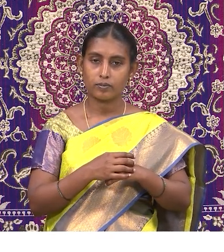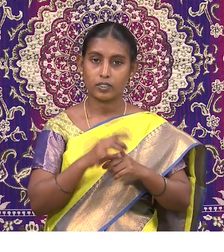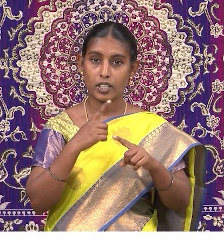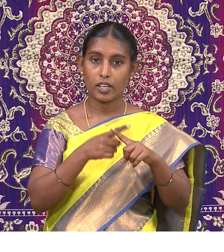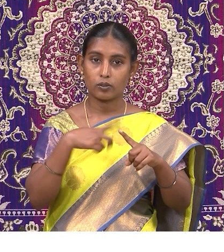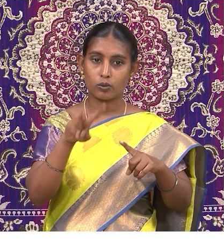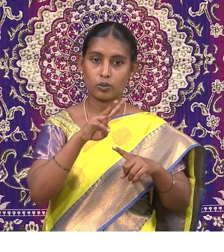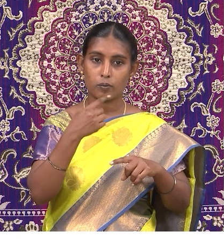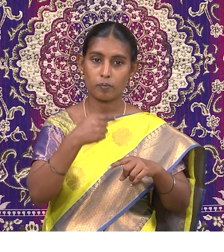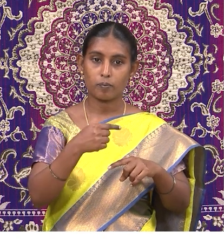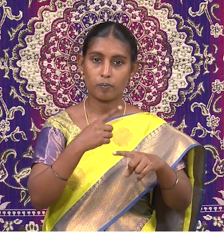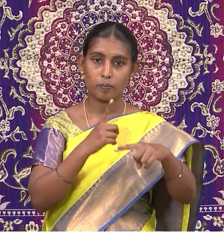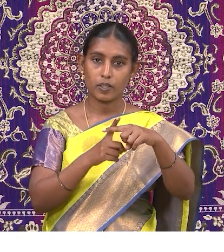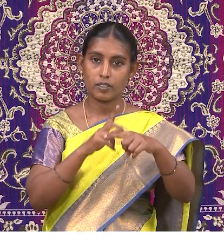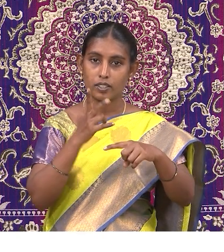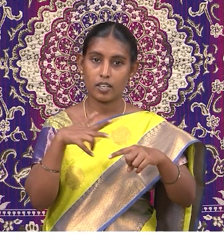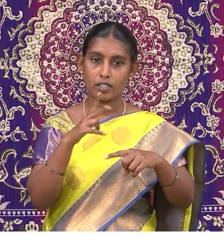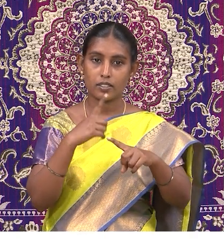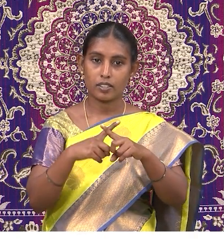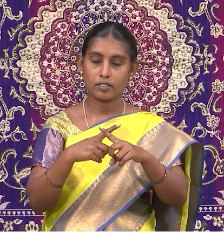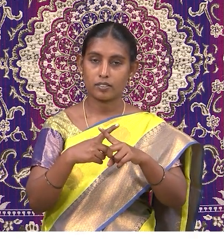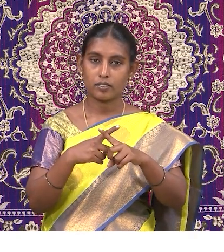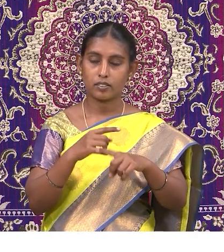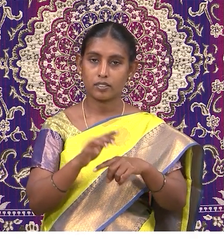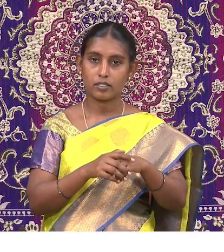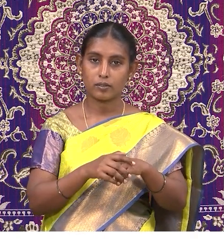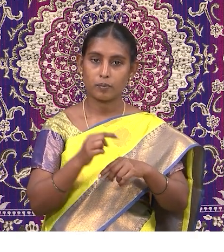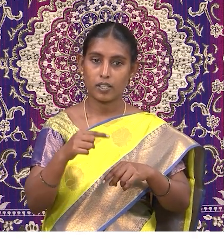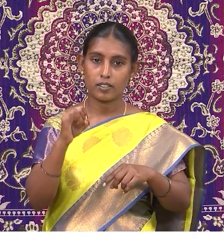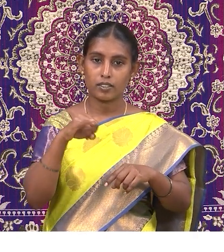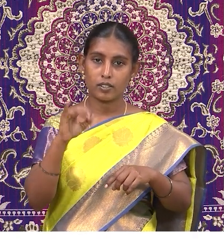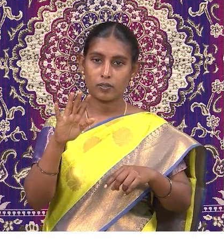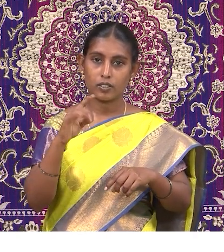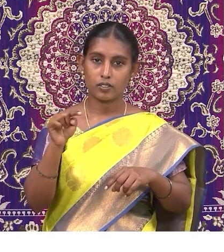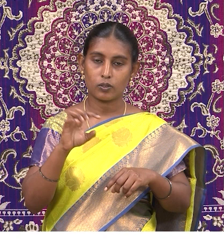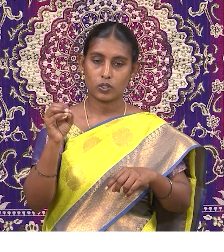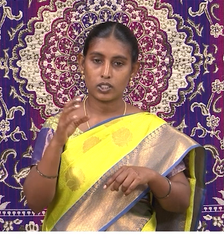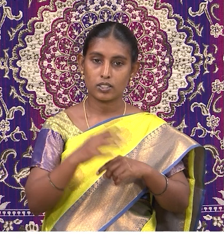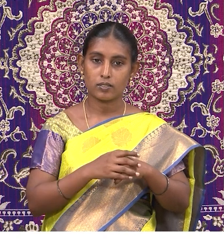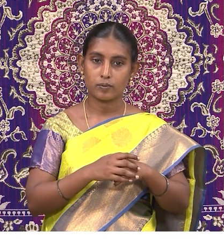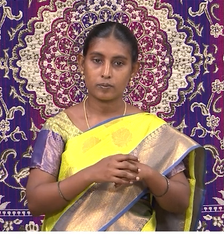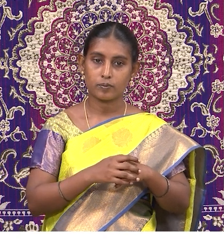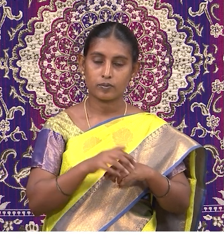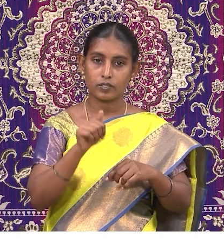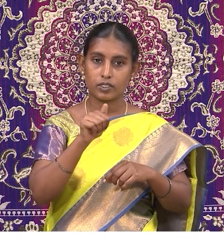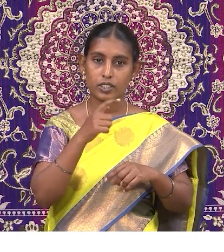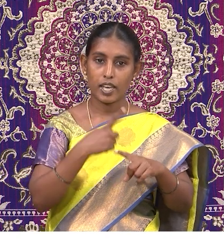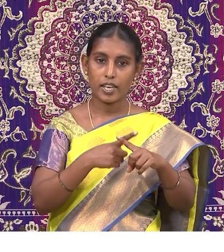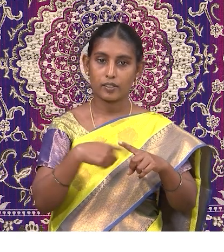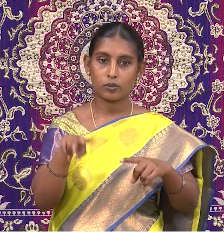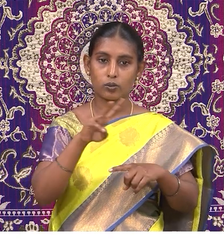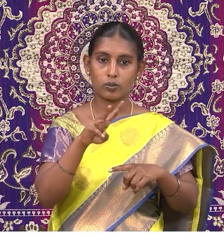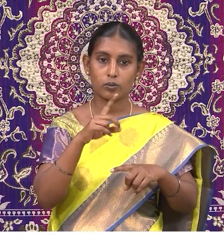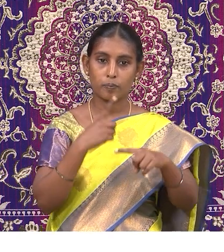எக்ஸ் ஸ்கொயர் ப்ளஸ் 8x-65=0 அந்த சமன்பாட்டை நம்ம ஏஎக்ஸ் ஸ்கொயர் ப்ளஸ் பிஎக்ஸ் ப்ளஸ்